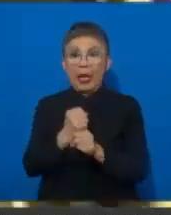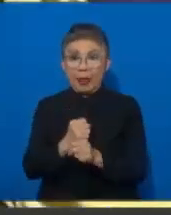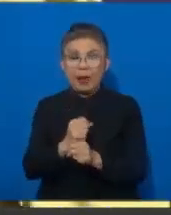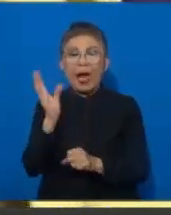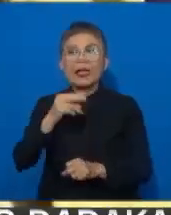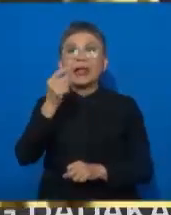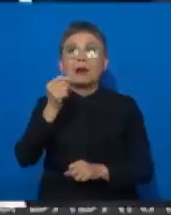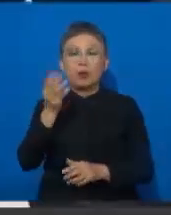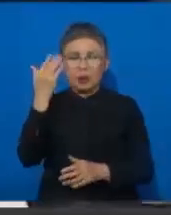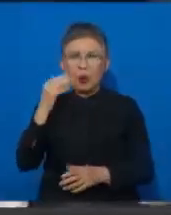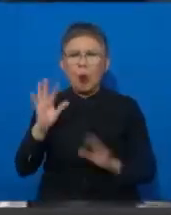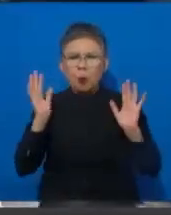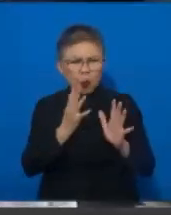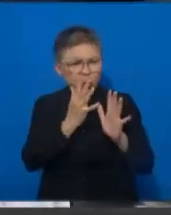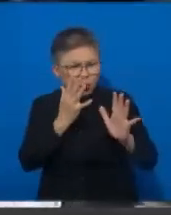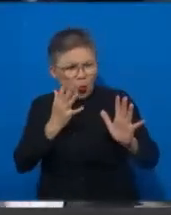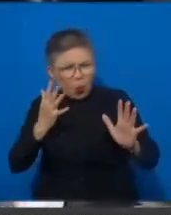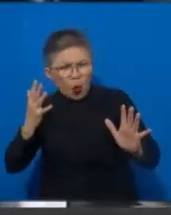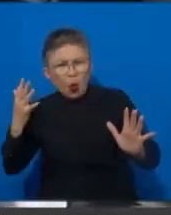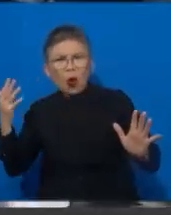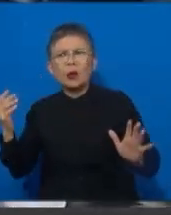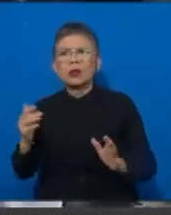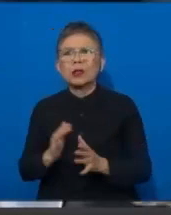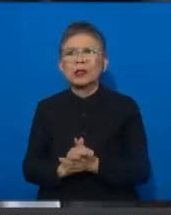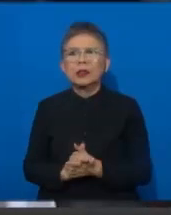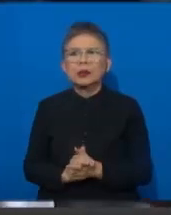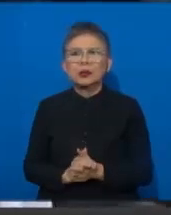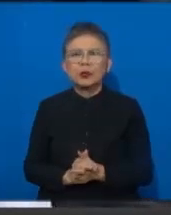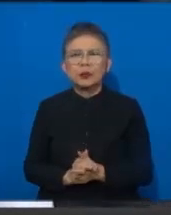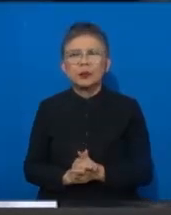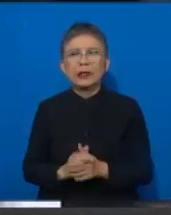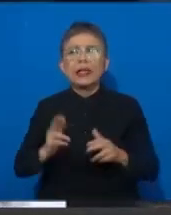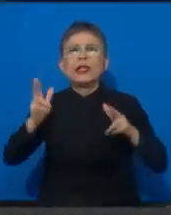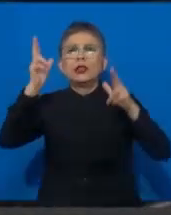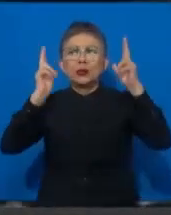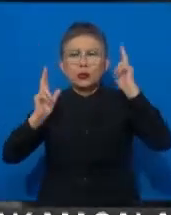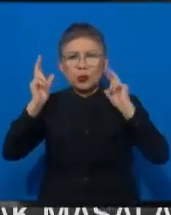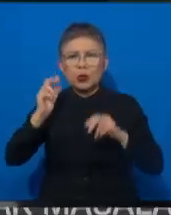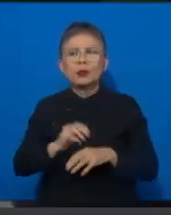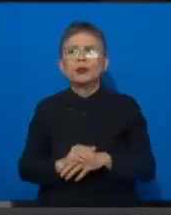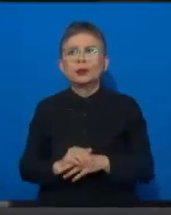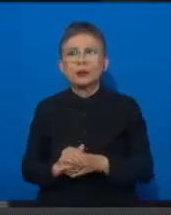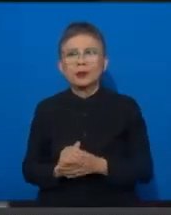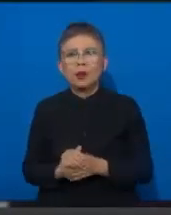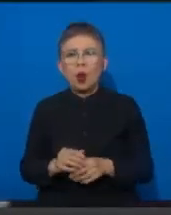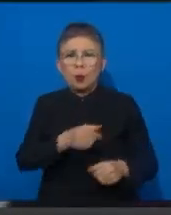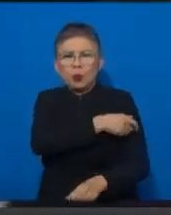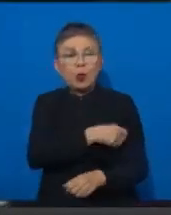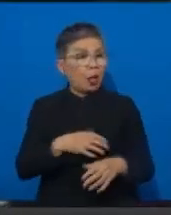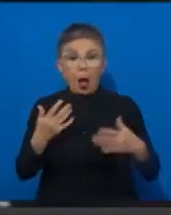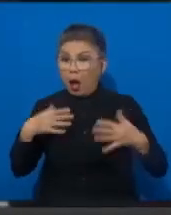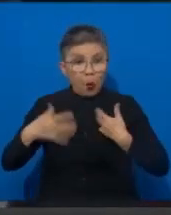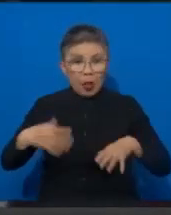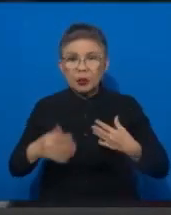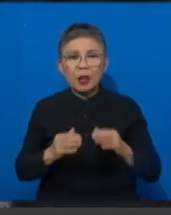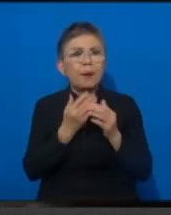Rabu. Banyaknya warga yang berdatangan ke alun-alun Tastura Kota Praia Lombok Tengah, Nusa Tenggara Barat membuat petugas kewalahan. Petugas